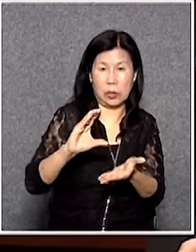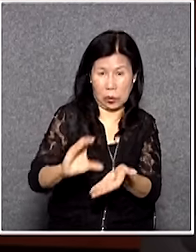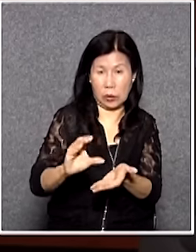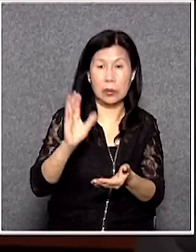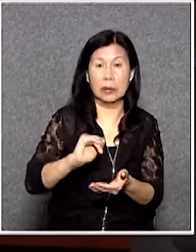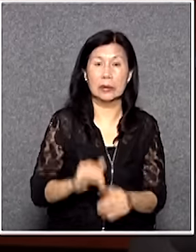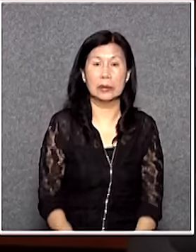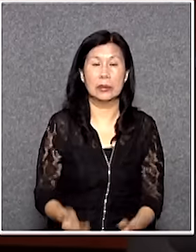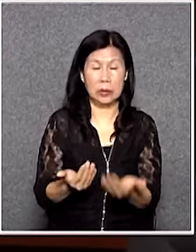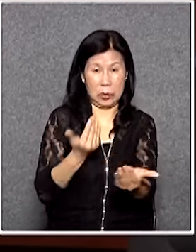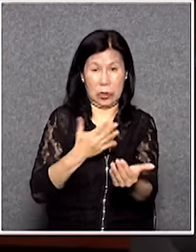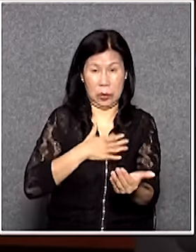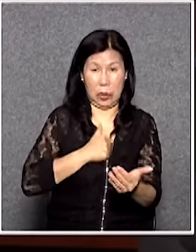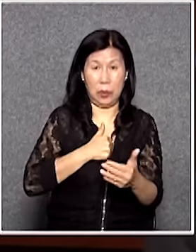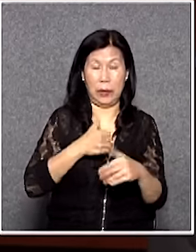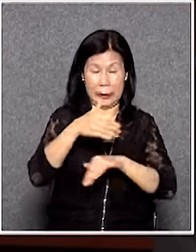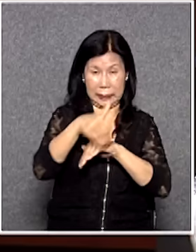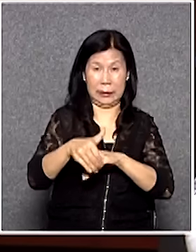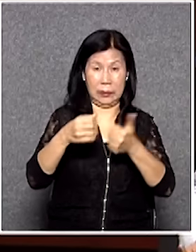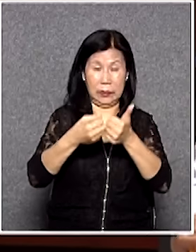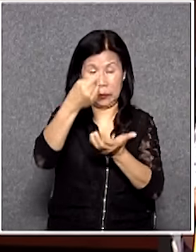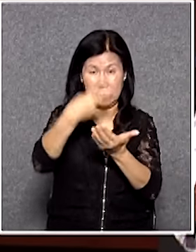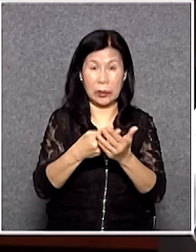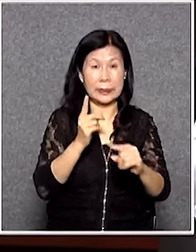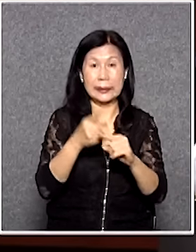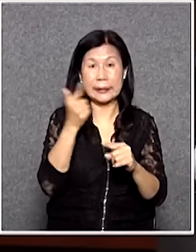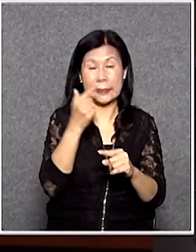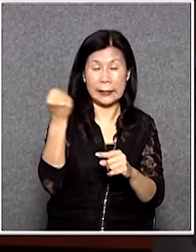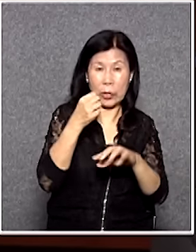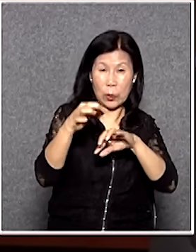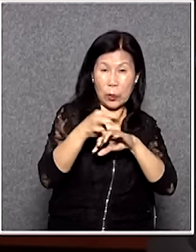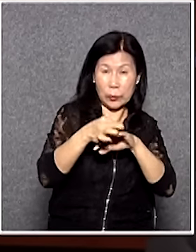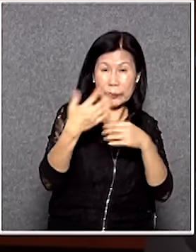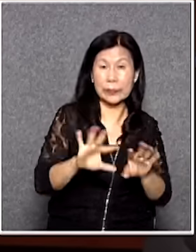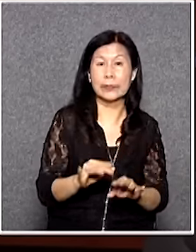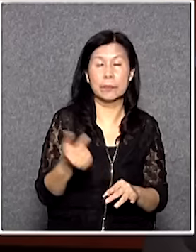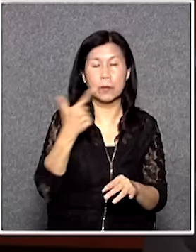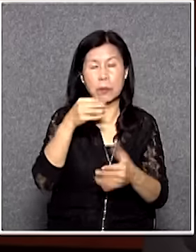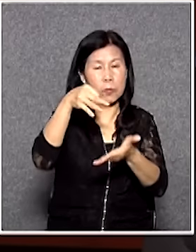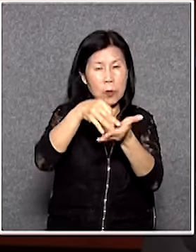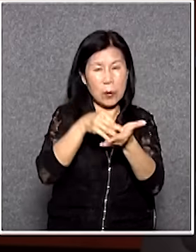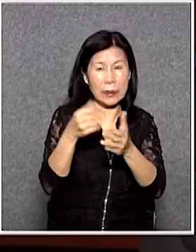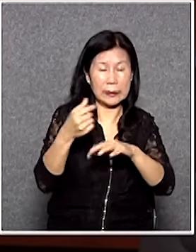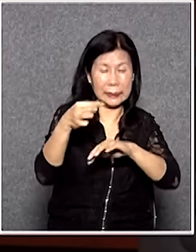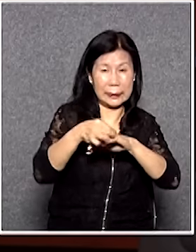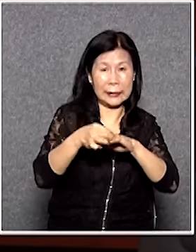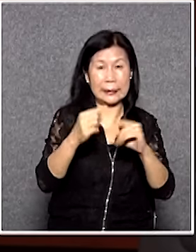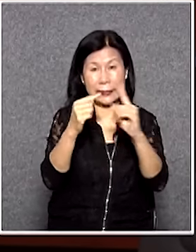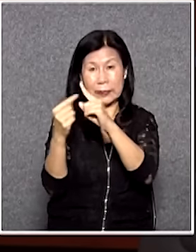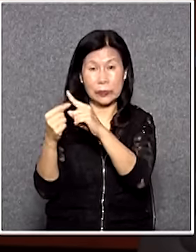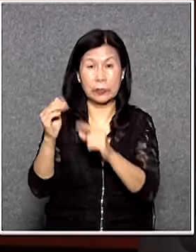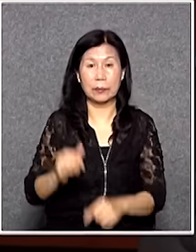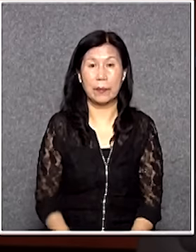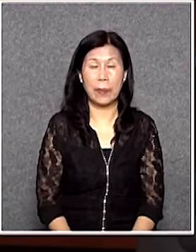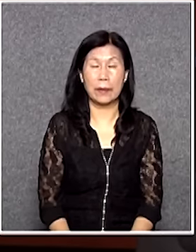呢個預設投資策略係俾嗰啲唔願意作強積金，即係作強積金投資嘅成員，唔係與